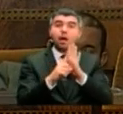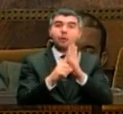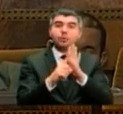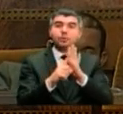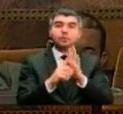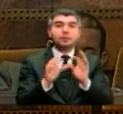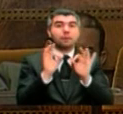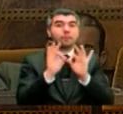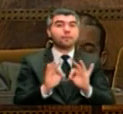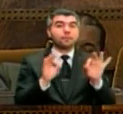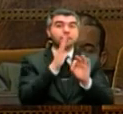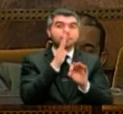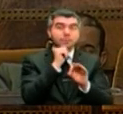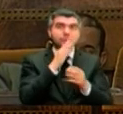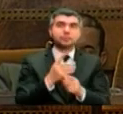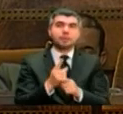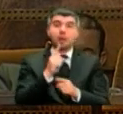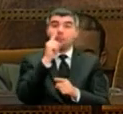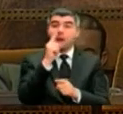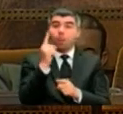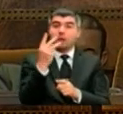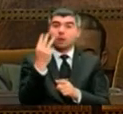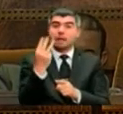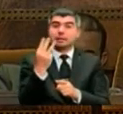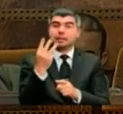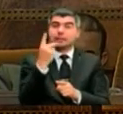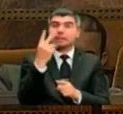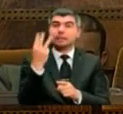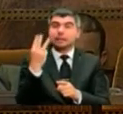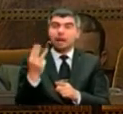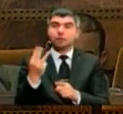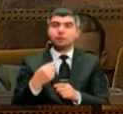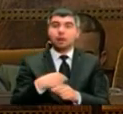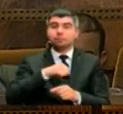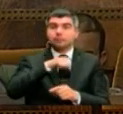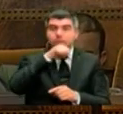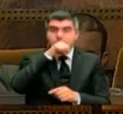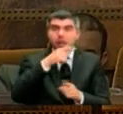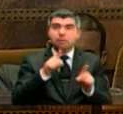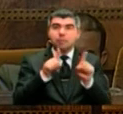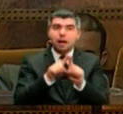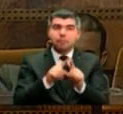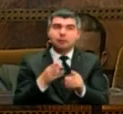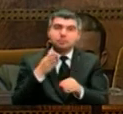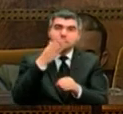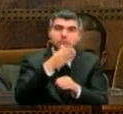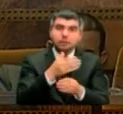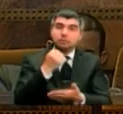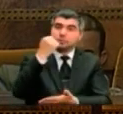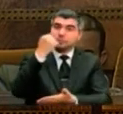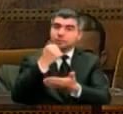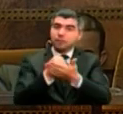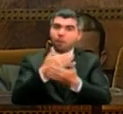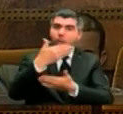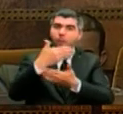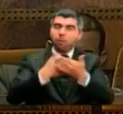الوزير 131-13 اللي في المادة 31 كيقول لك إلا بغى شي واحد يدير شي قافلة خاصها الترخيص، وإلا